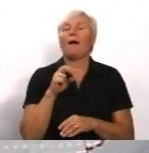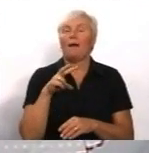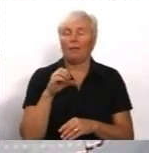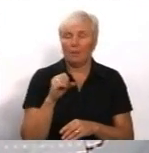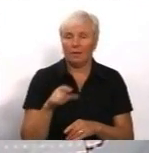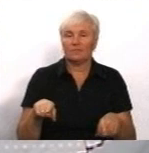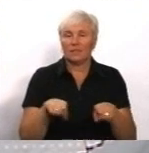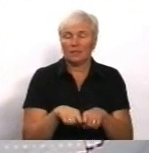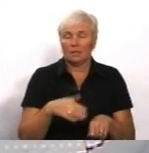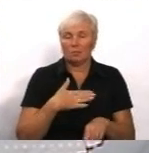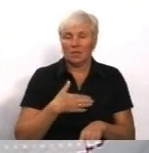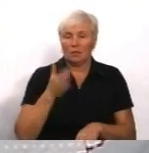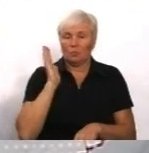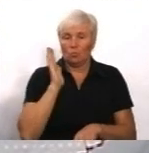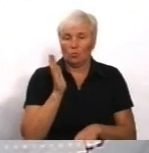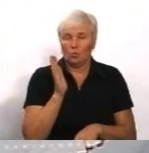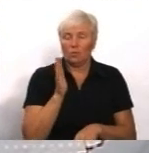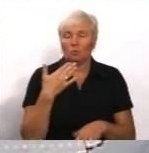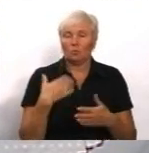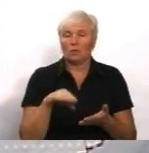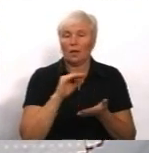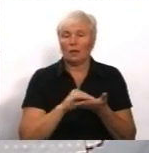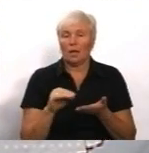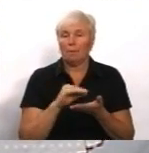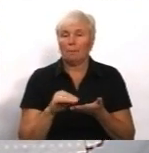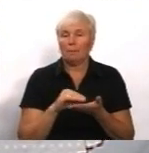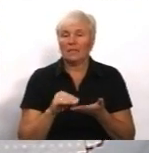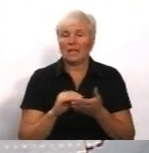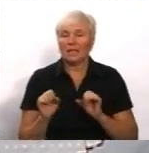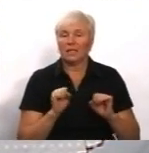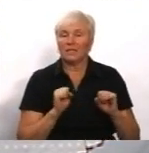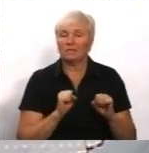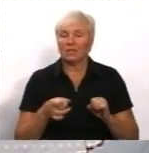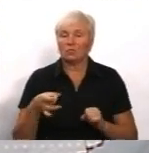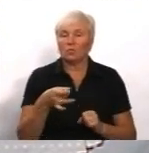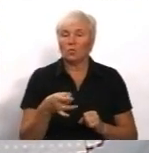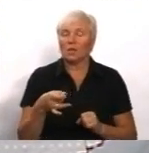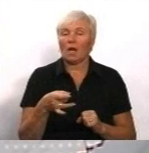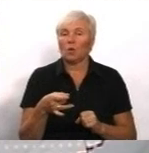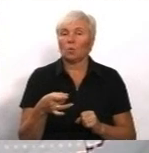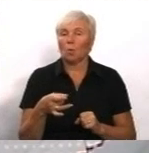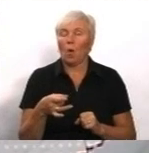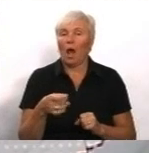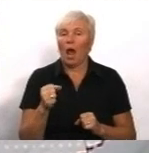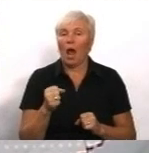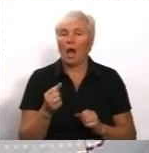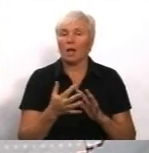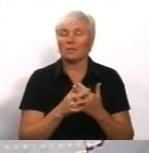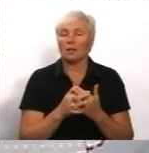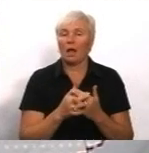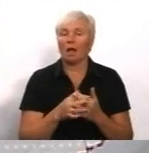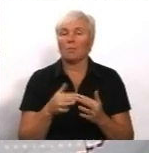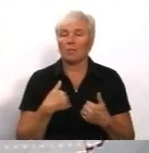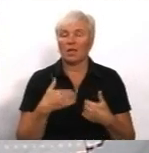все-таки ми вже написали керівництву району і села, але ми будемо